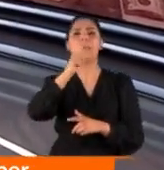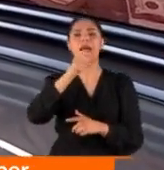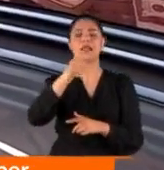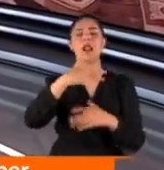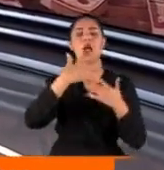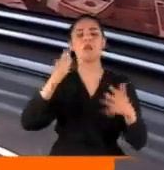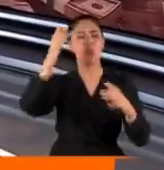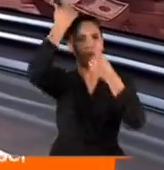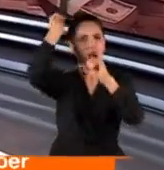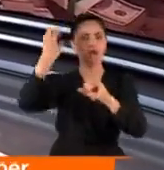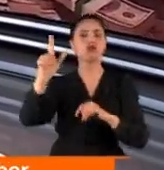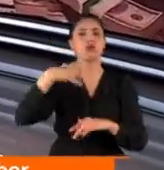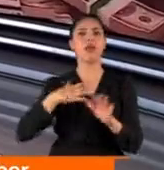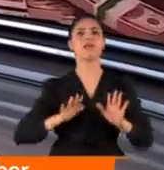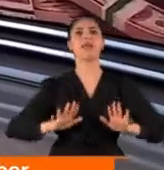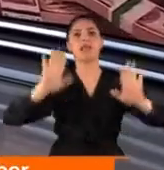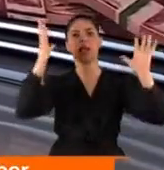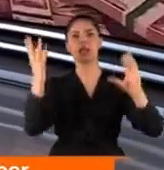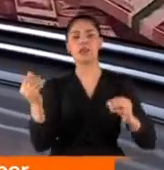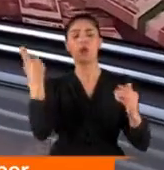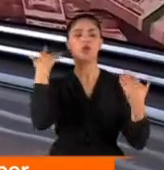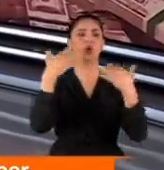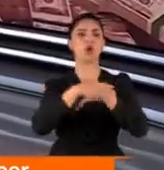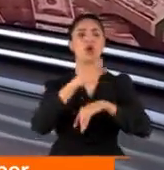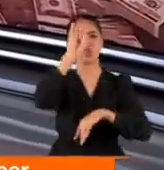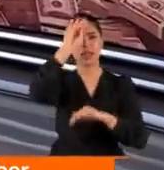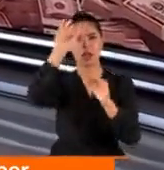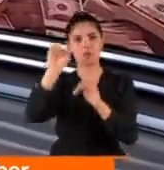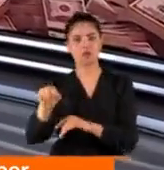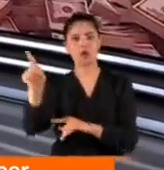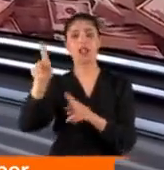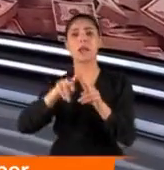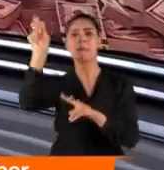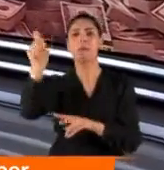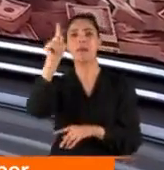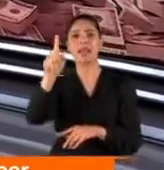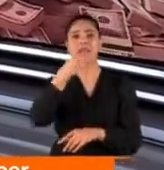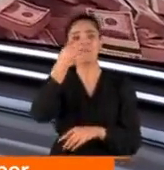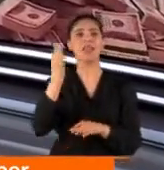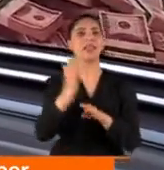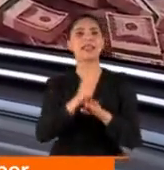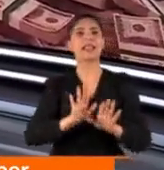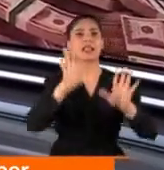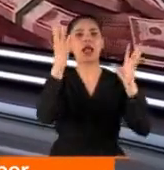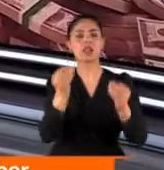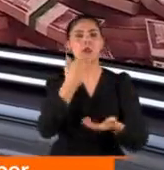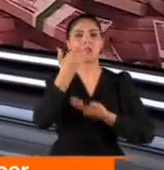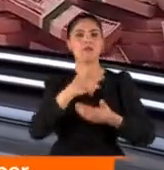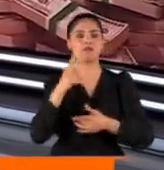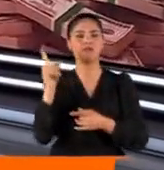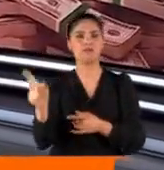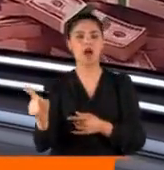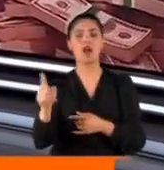teslim olmuştu sucuk Dün Gece saatlerinde İstanbul'a getirildi tosuncuğun ilk ifadesi neden teslim olduğunu anlatır